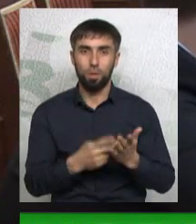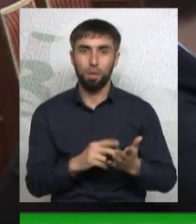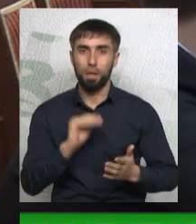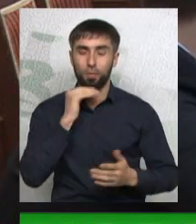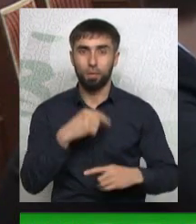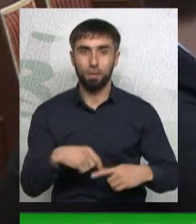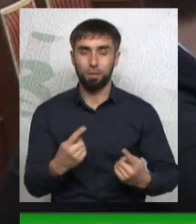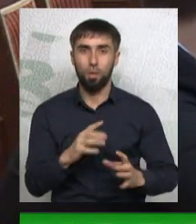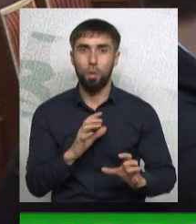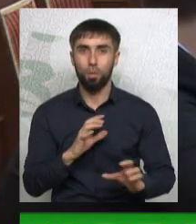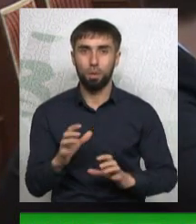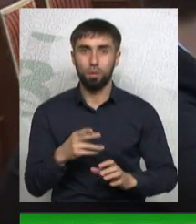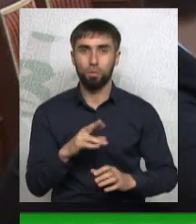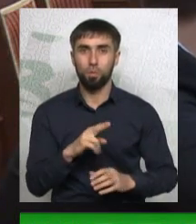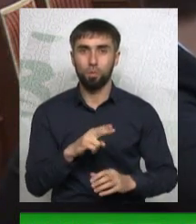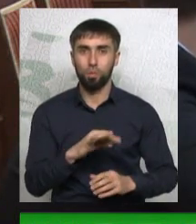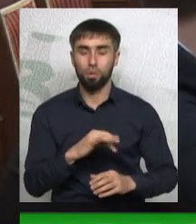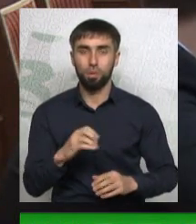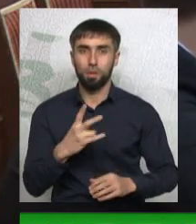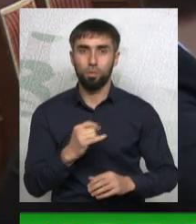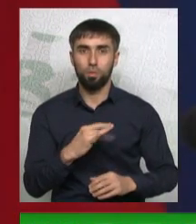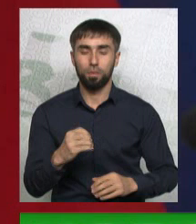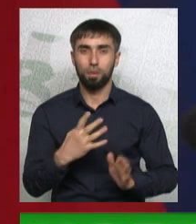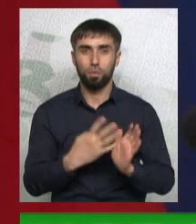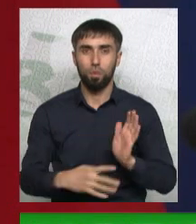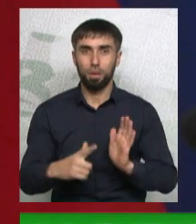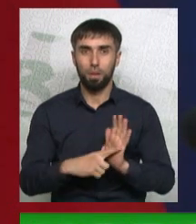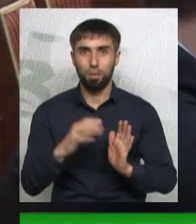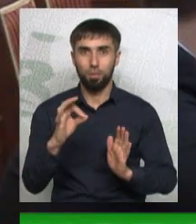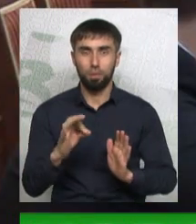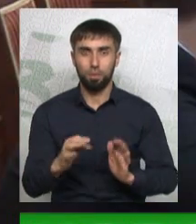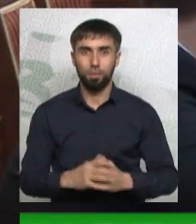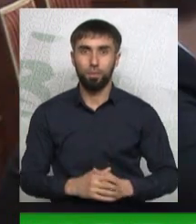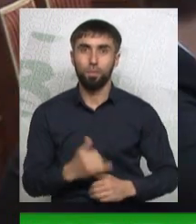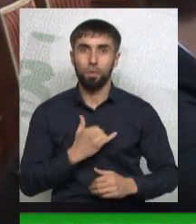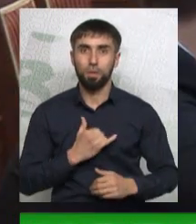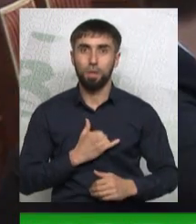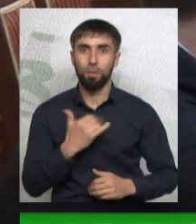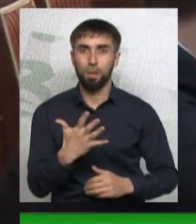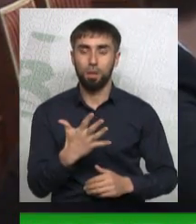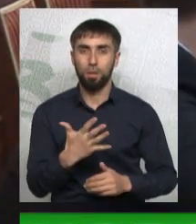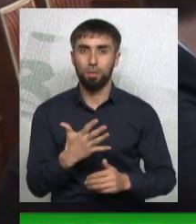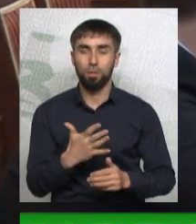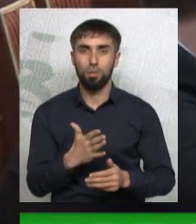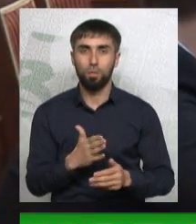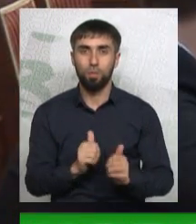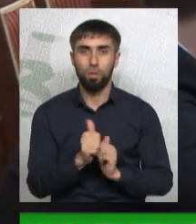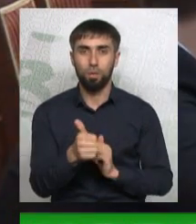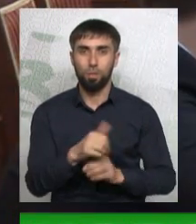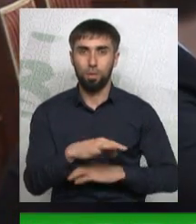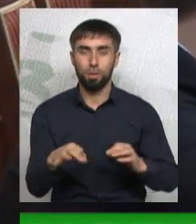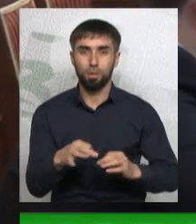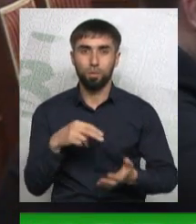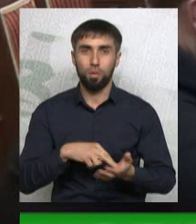экономического развития обеспечено достижение на уровне 97%. У нас 5 прорывных проектов общей стоимостью